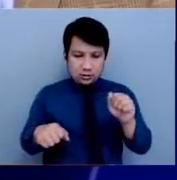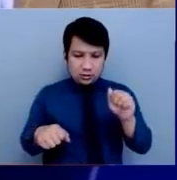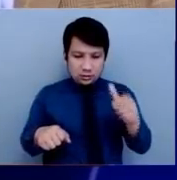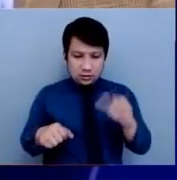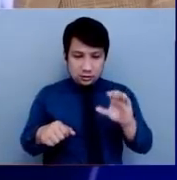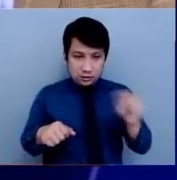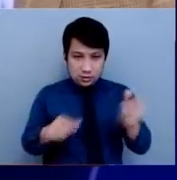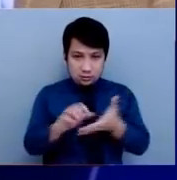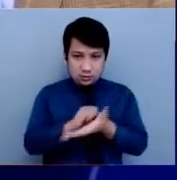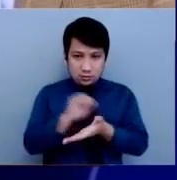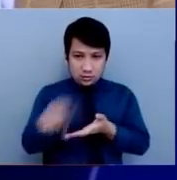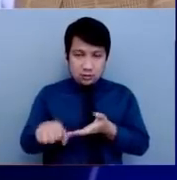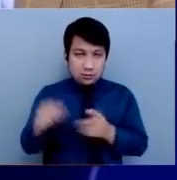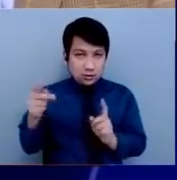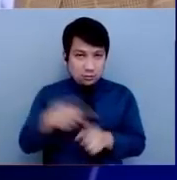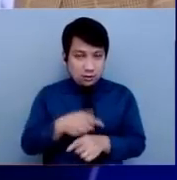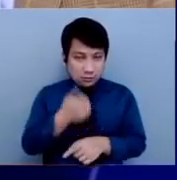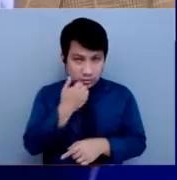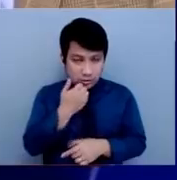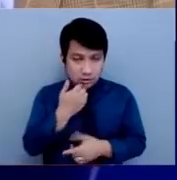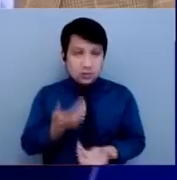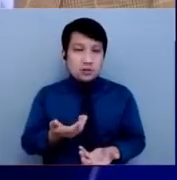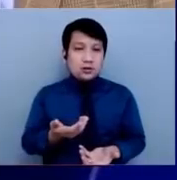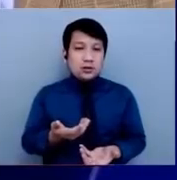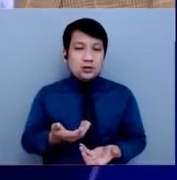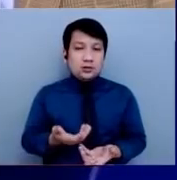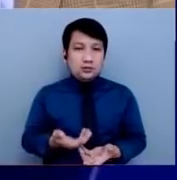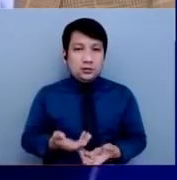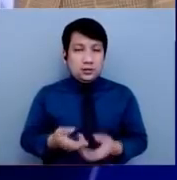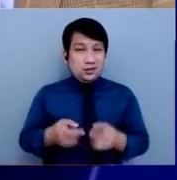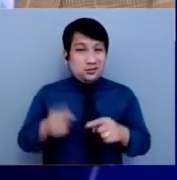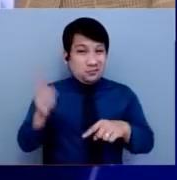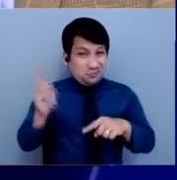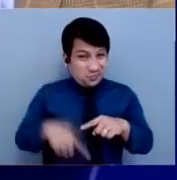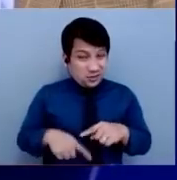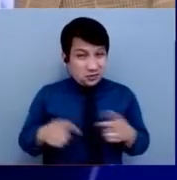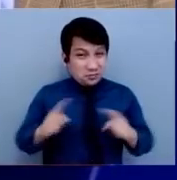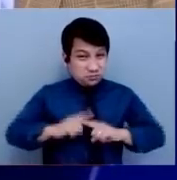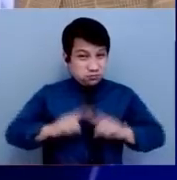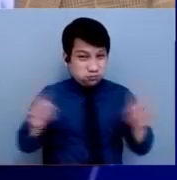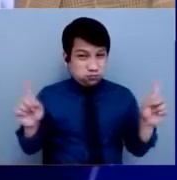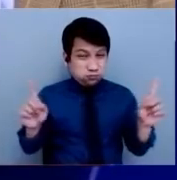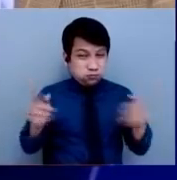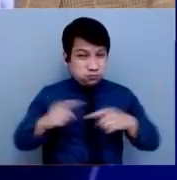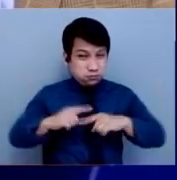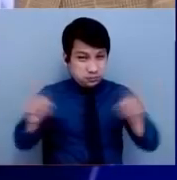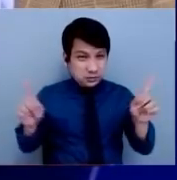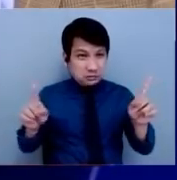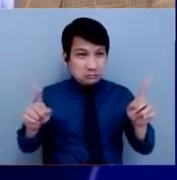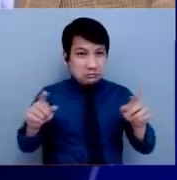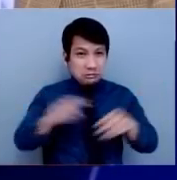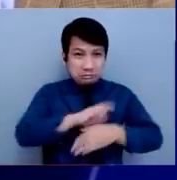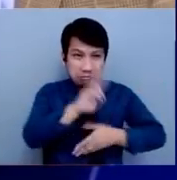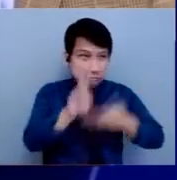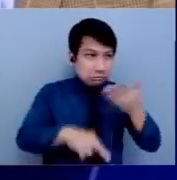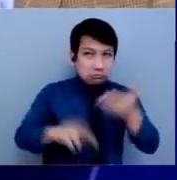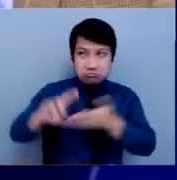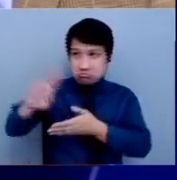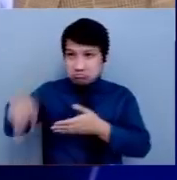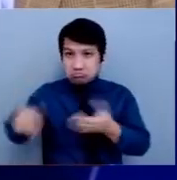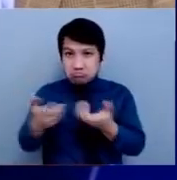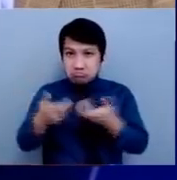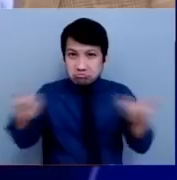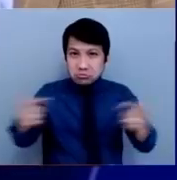pang violation. Can there be a differing outcome or different outcome from a